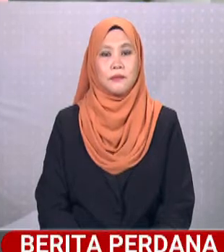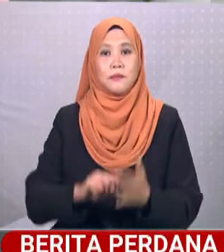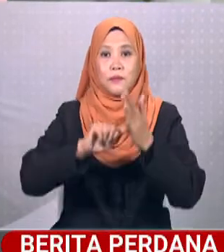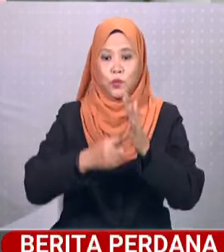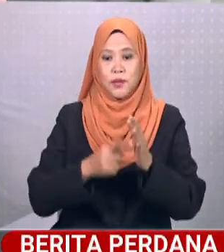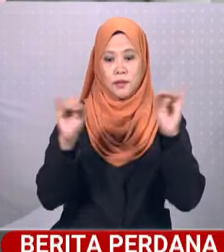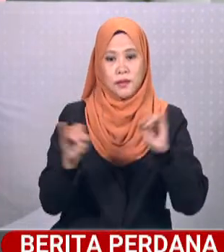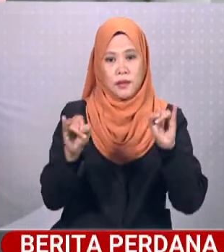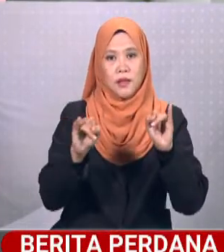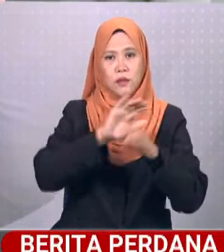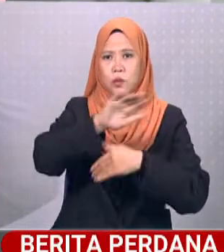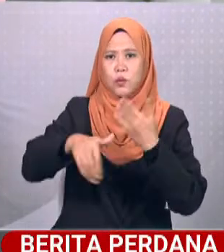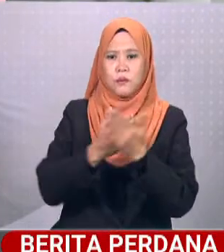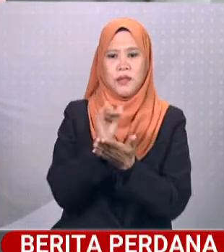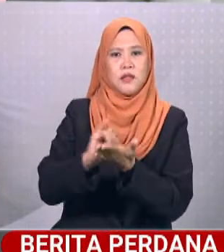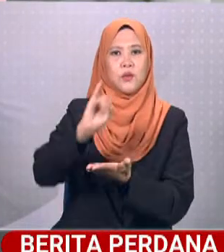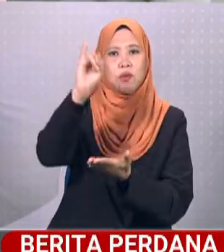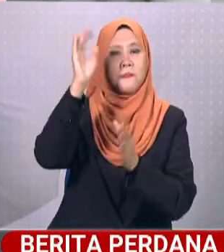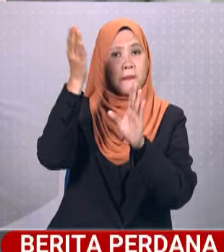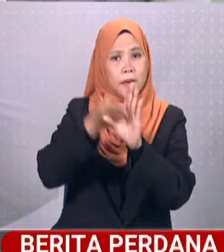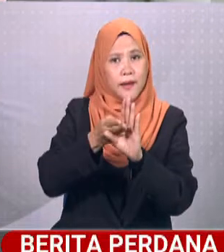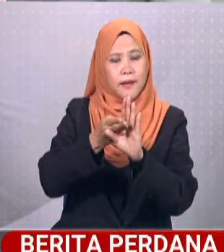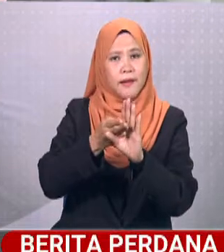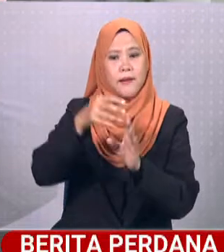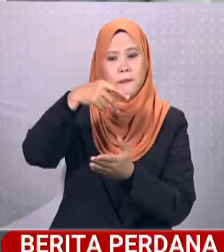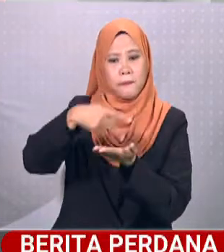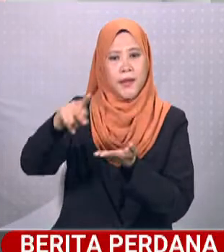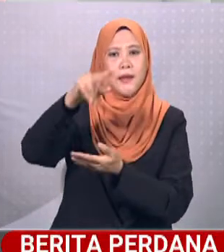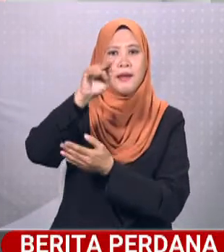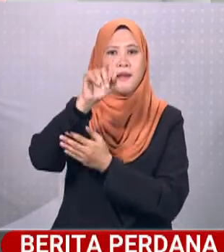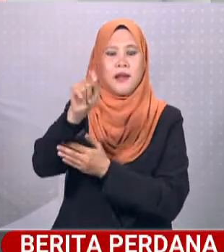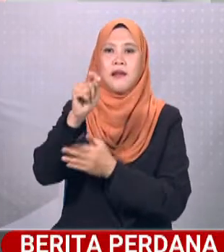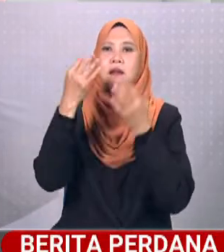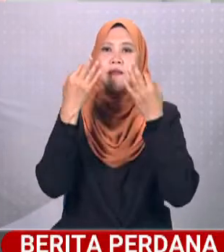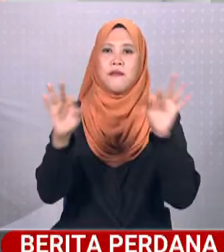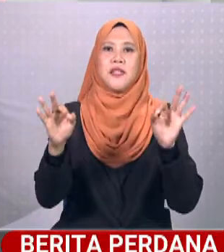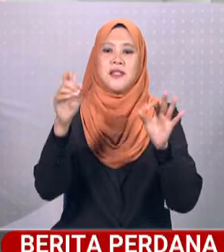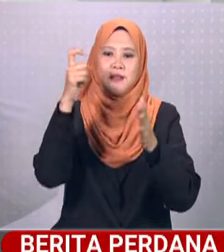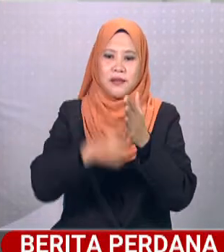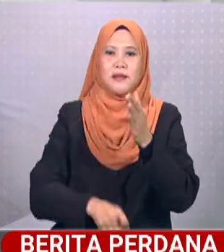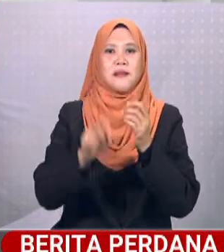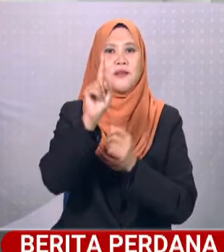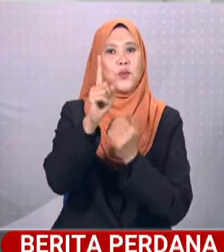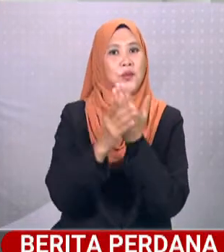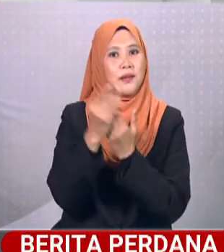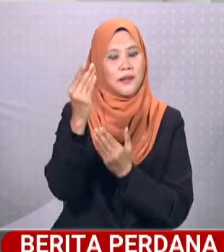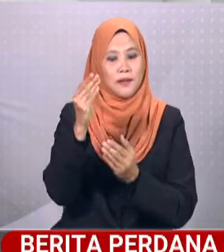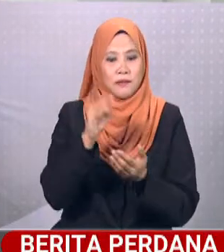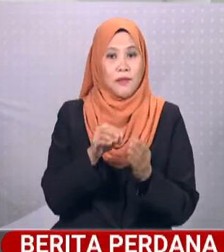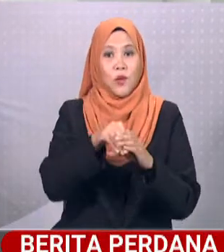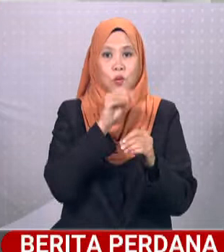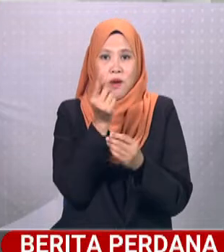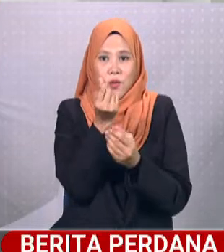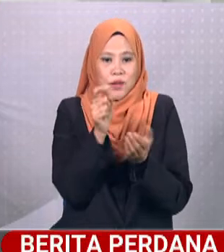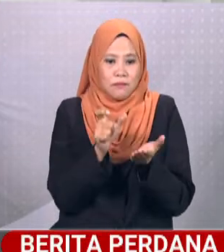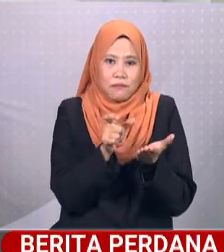Mulai Isnin ini, semua institusi perbankan dan PayNet akan mengecualikan caj RM1 bagi pengeluaran wang di ATM